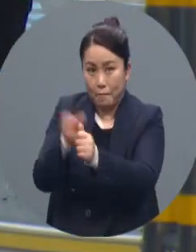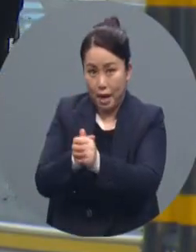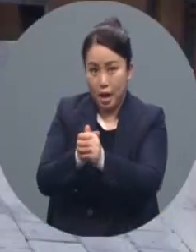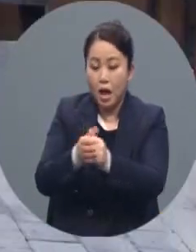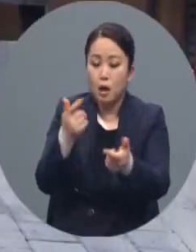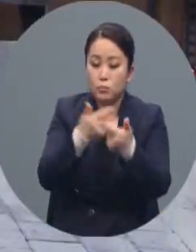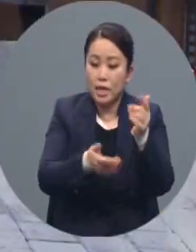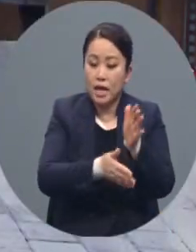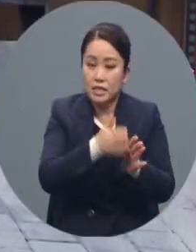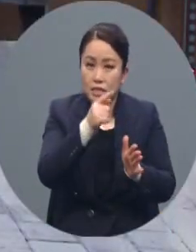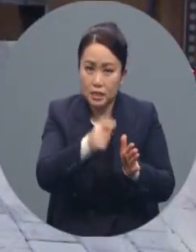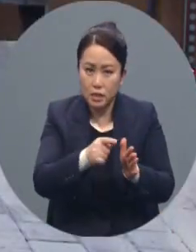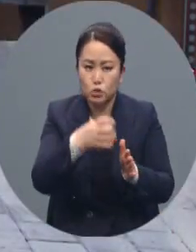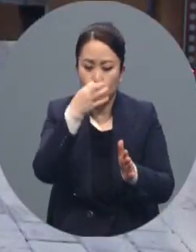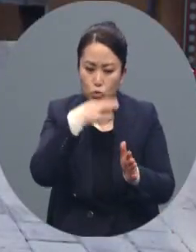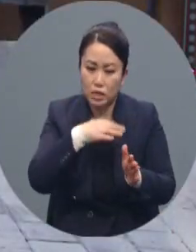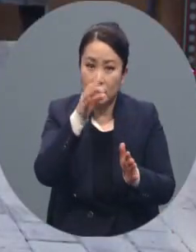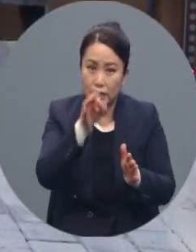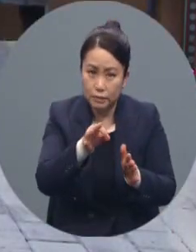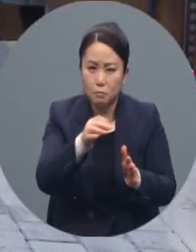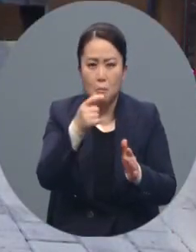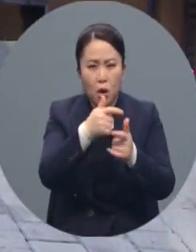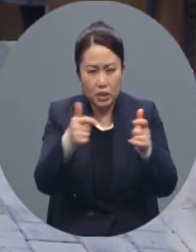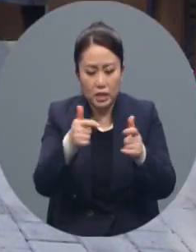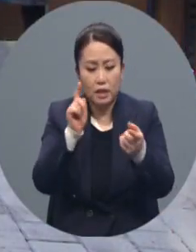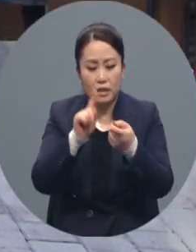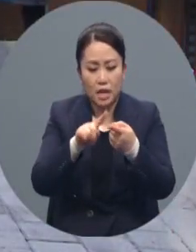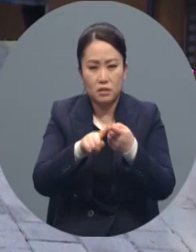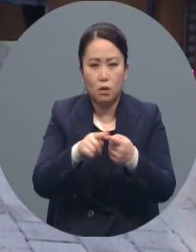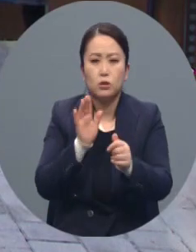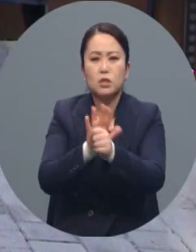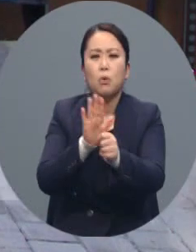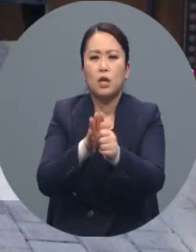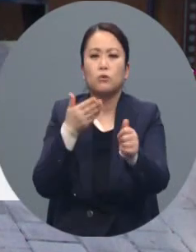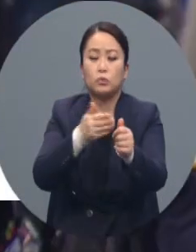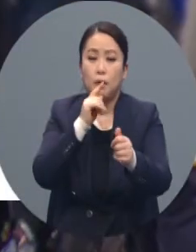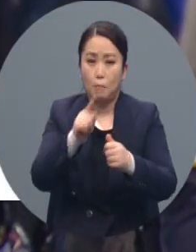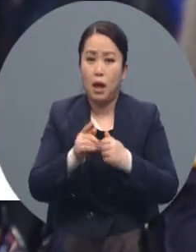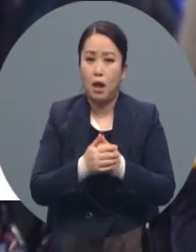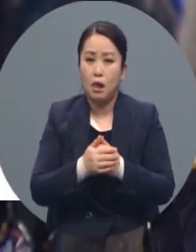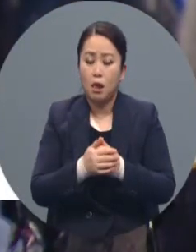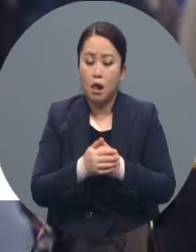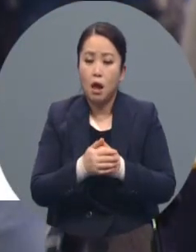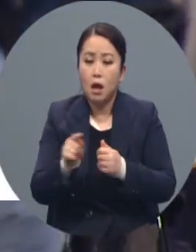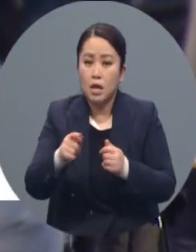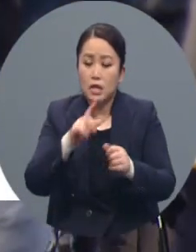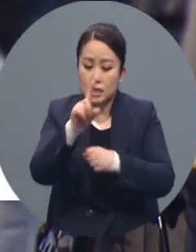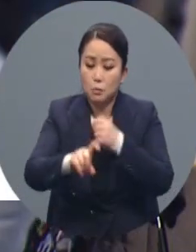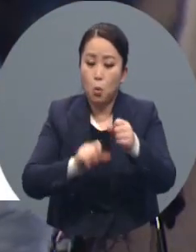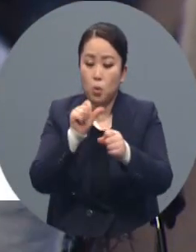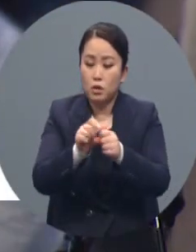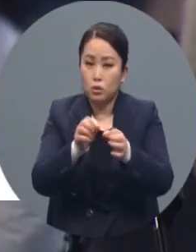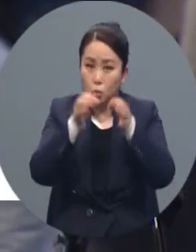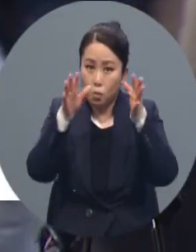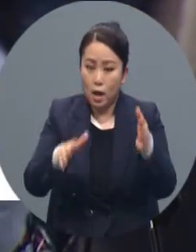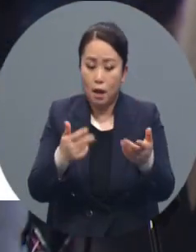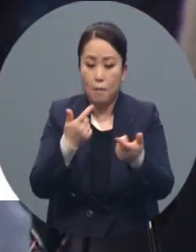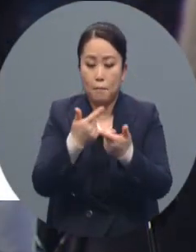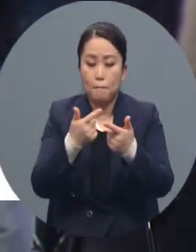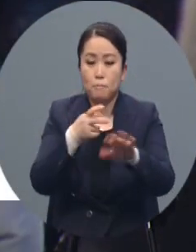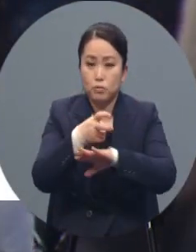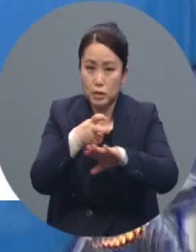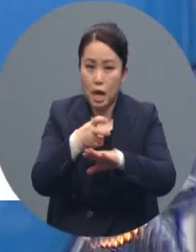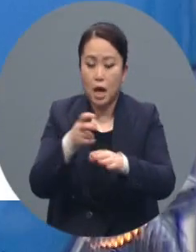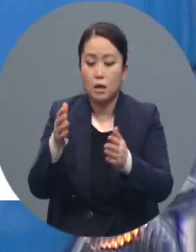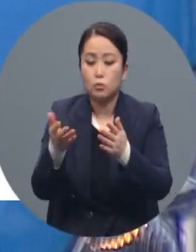등 재정적 뒷받침을 해주는 제도입니다. 준공영제 시행 15년 동안 부산 버스 노조는 매년